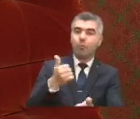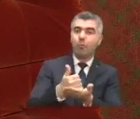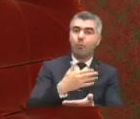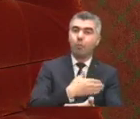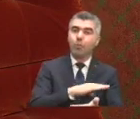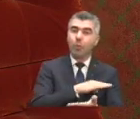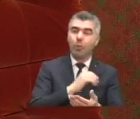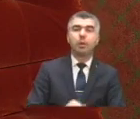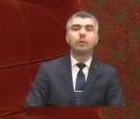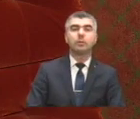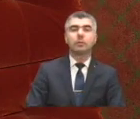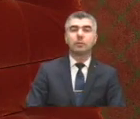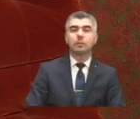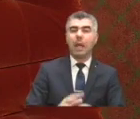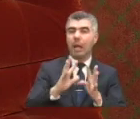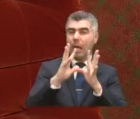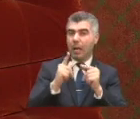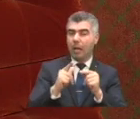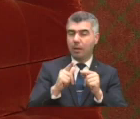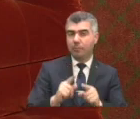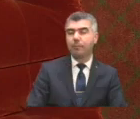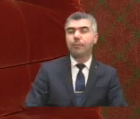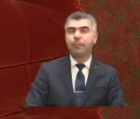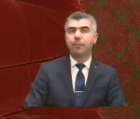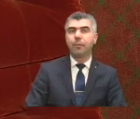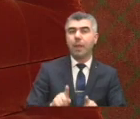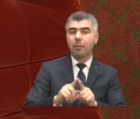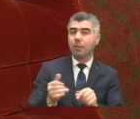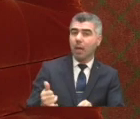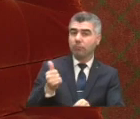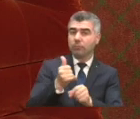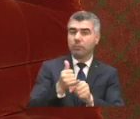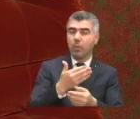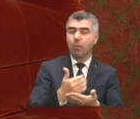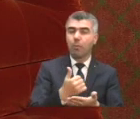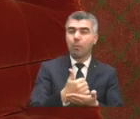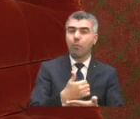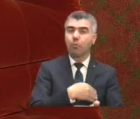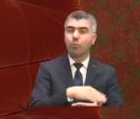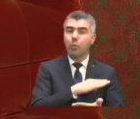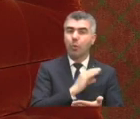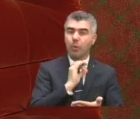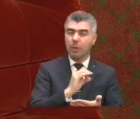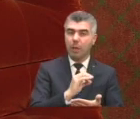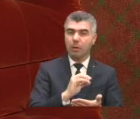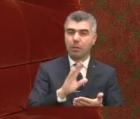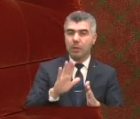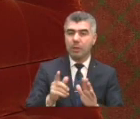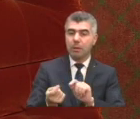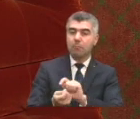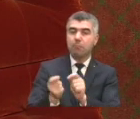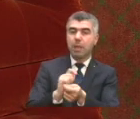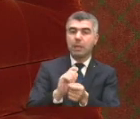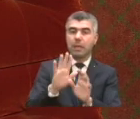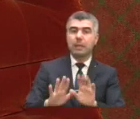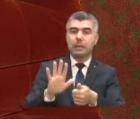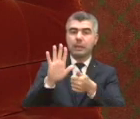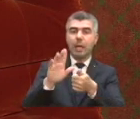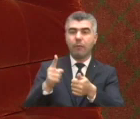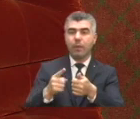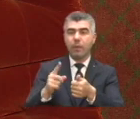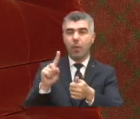أرقام. فمعدل تأنيث المناصب المسؤولية انتقل من 16.21% في